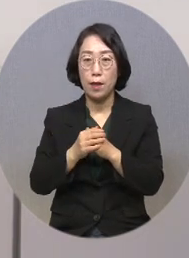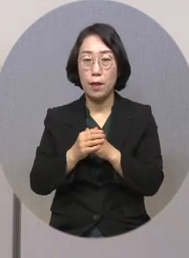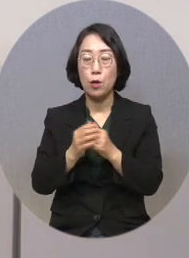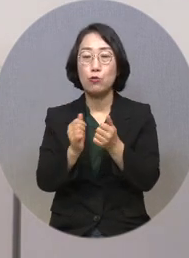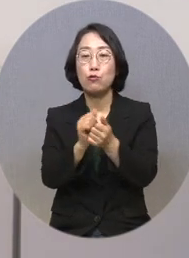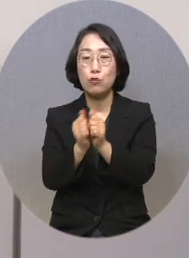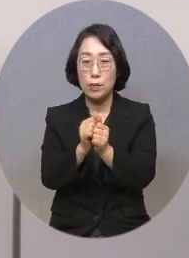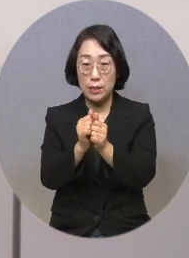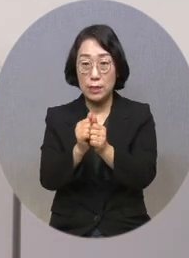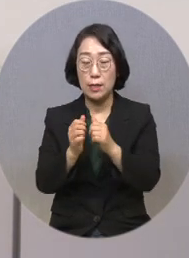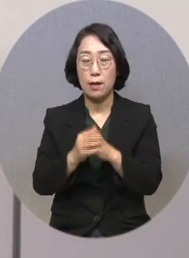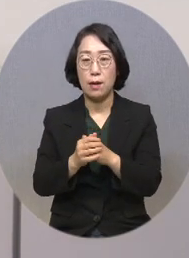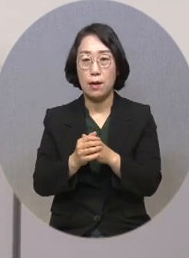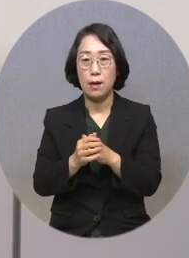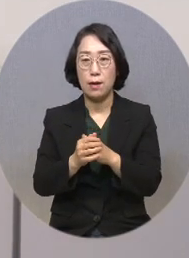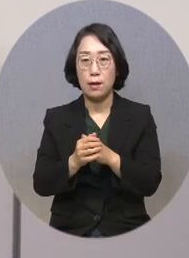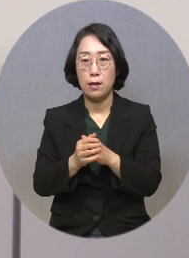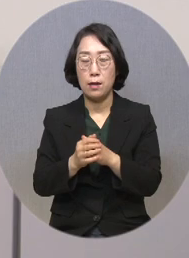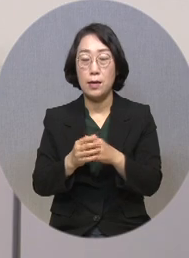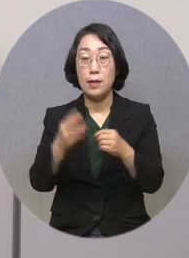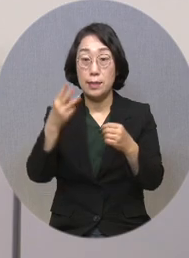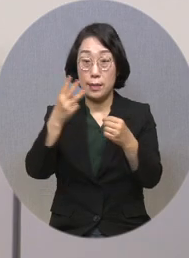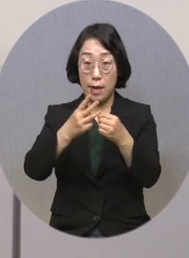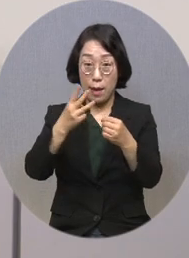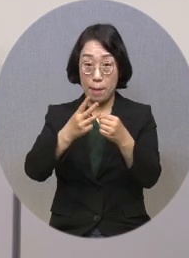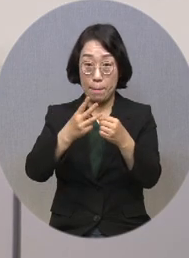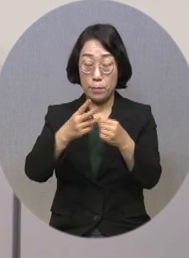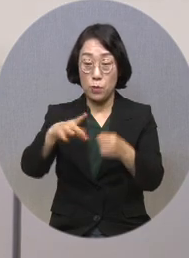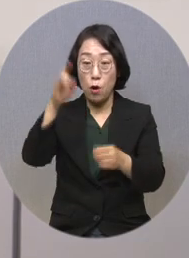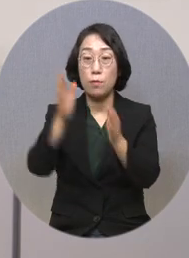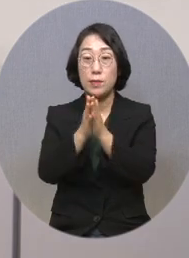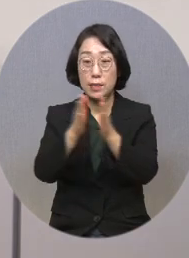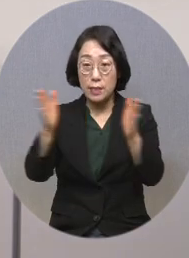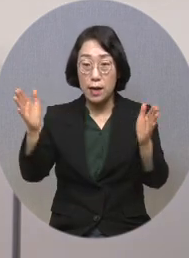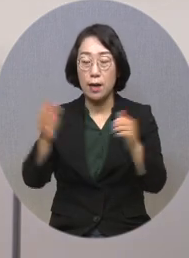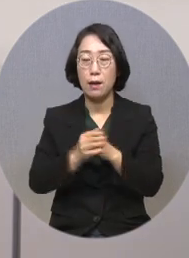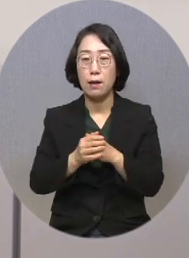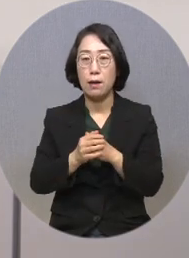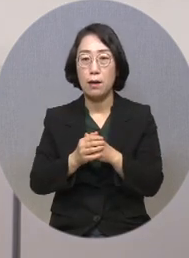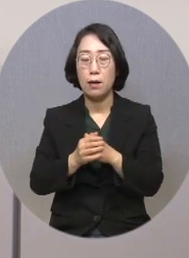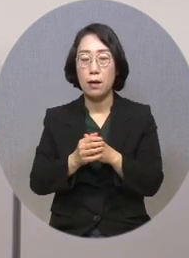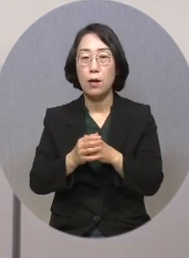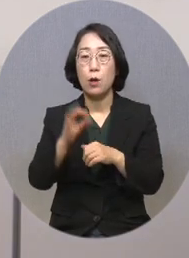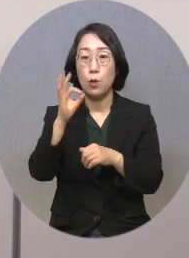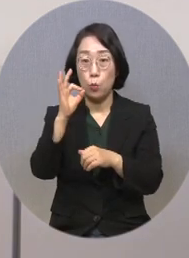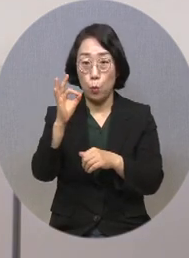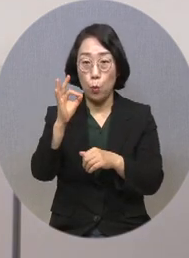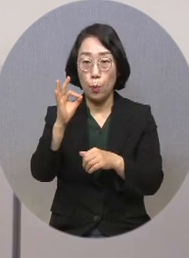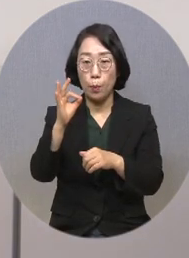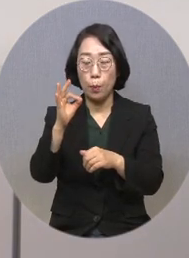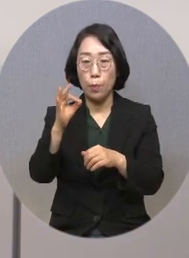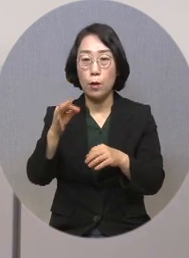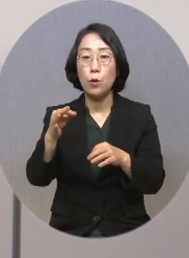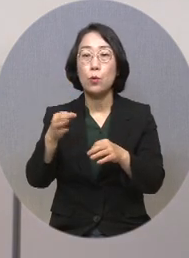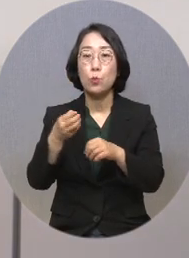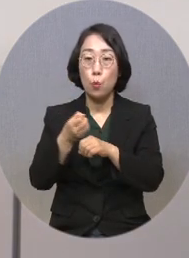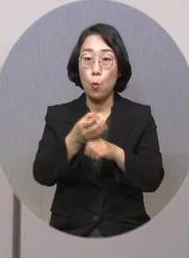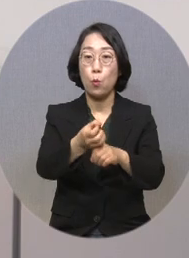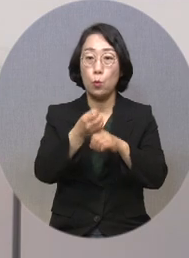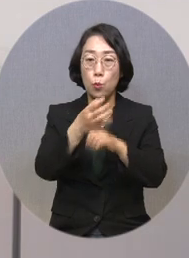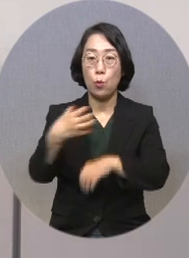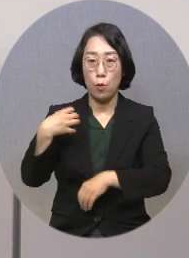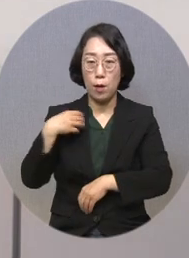주식시장이 제3시장이 새로 생겼는데 벤처 기업의 자금 통로 역할도 하기도 했습니다. 그곳에